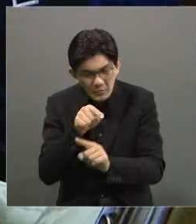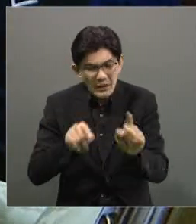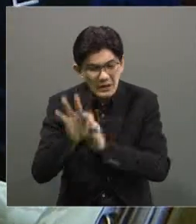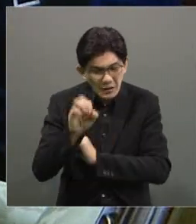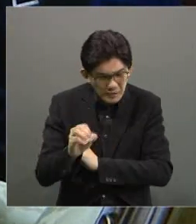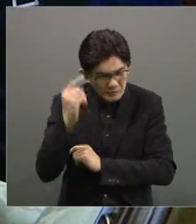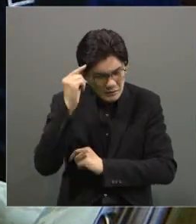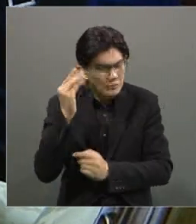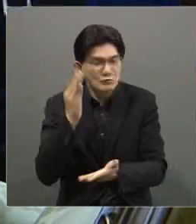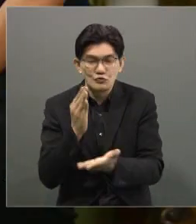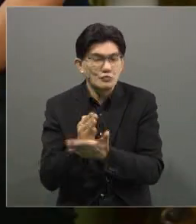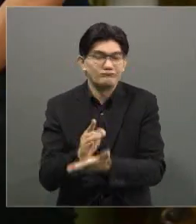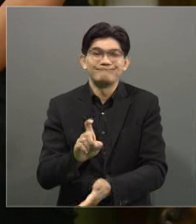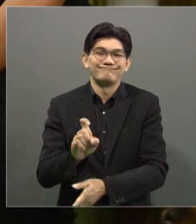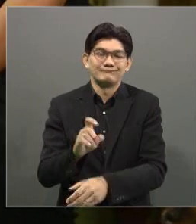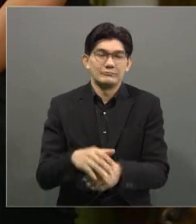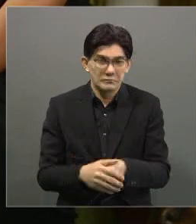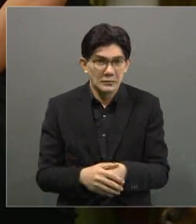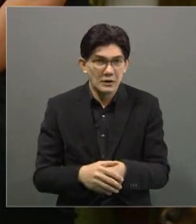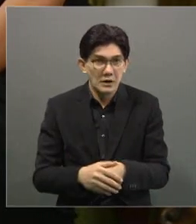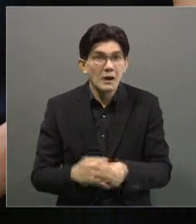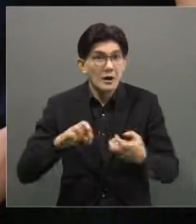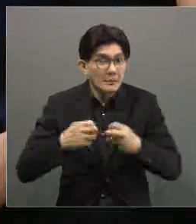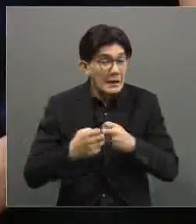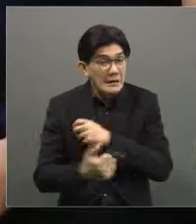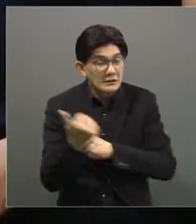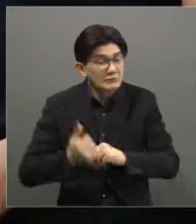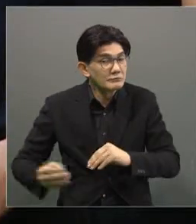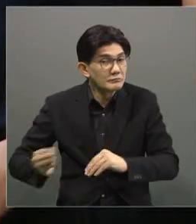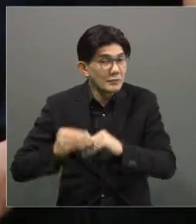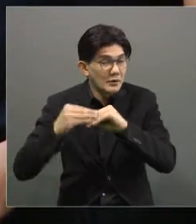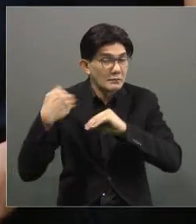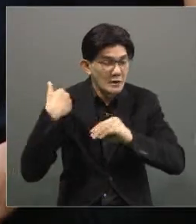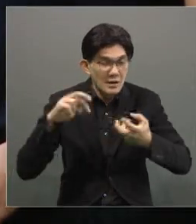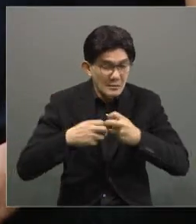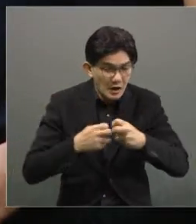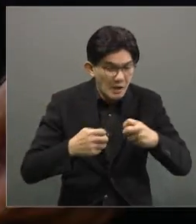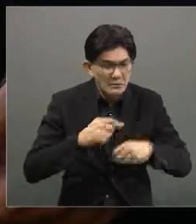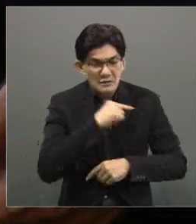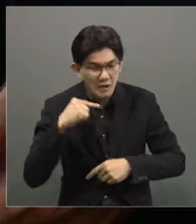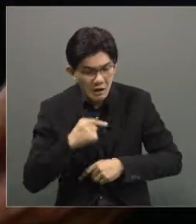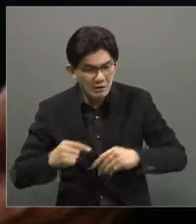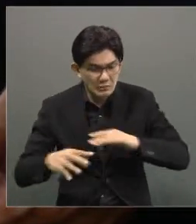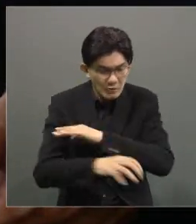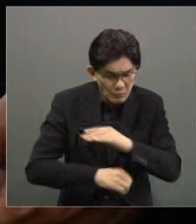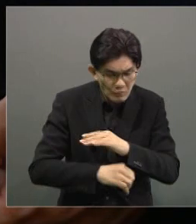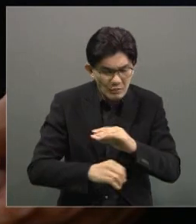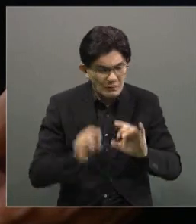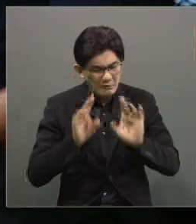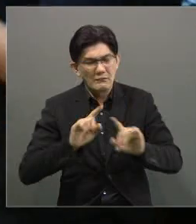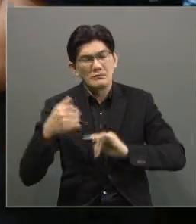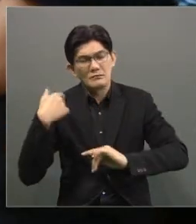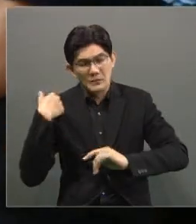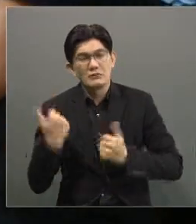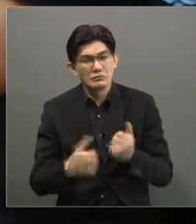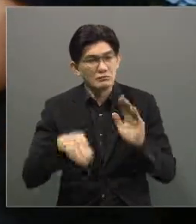ามารถเลิกใช้ยาได้แล้วก็จะทำให้มีปัญหาอื่นๆตามมาไม่ว่าจะเป็นปัญหาอาชญากรรมปัญหาความรุนแรงแล้วก็มองว่ากระบ